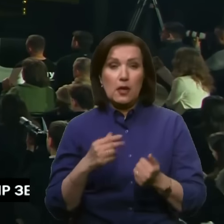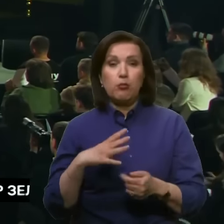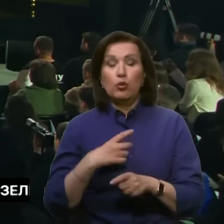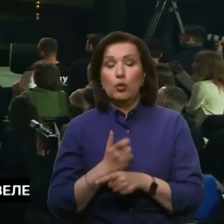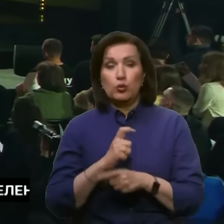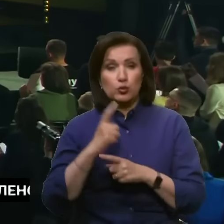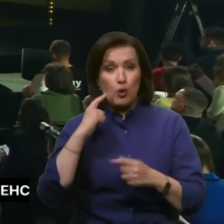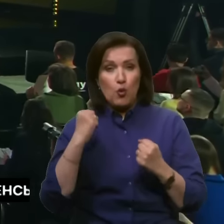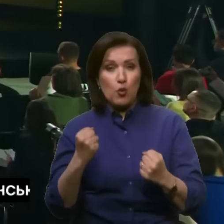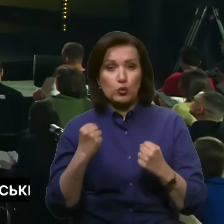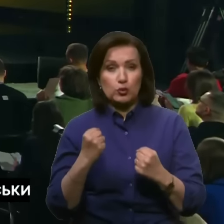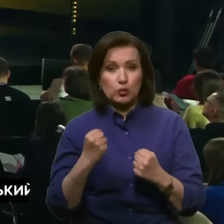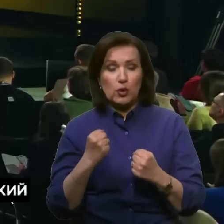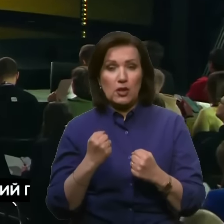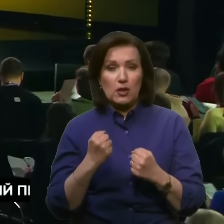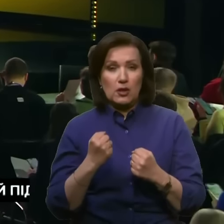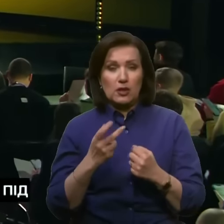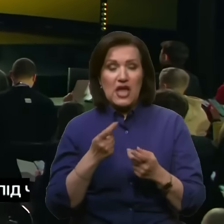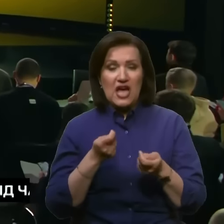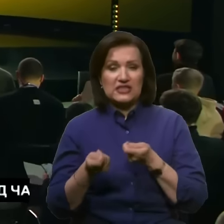було дуже гучно на ставці,